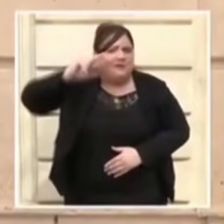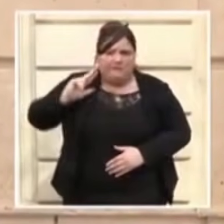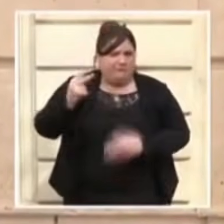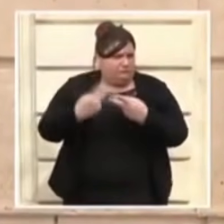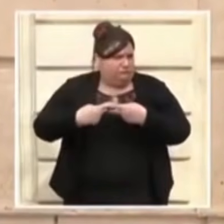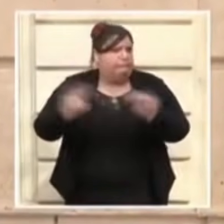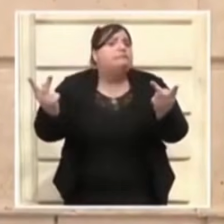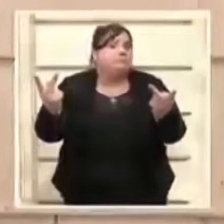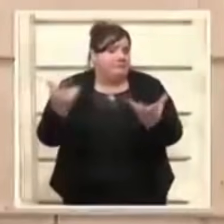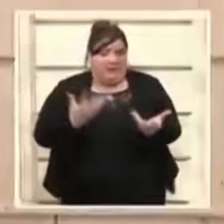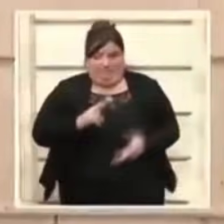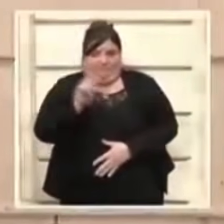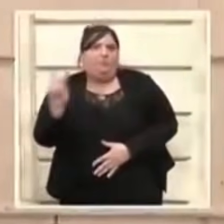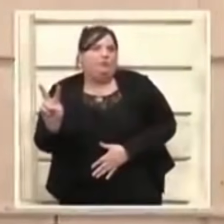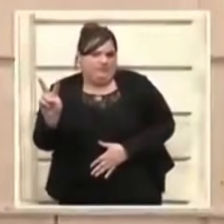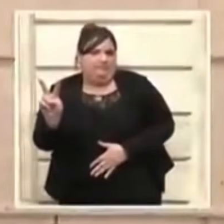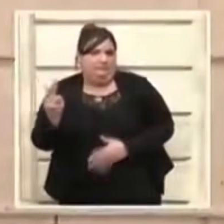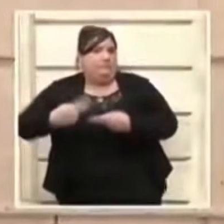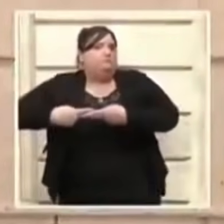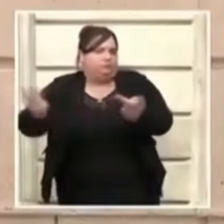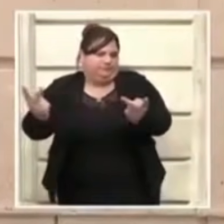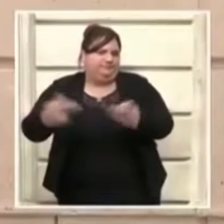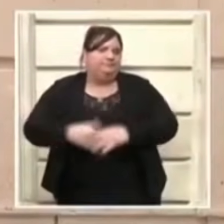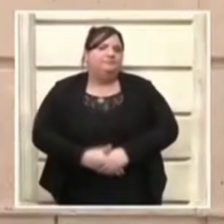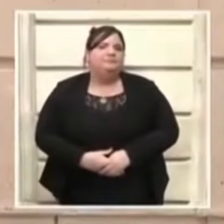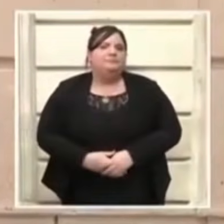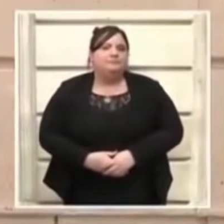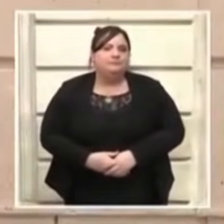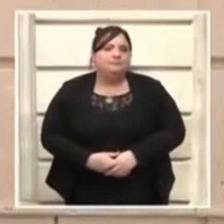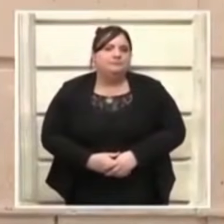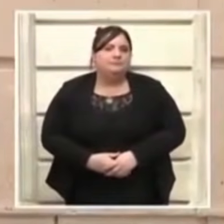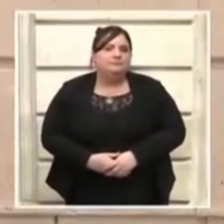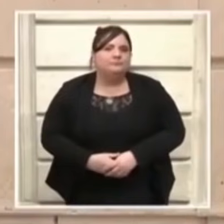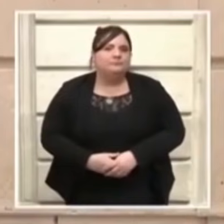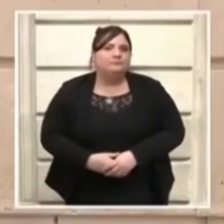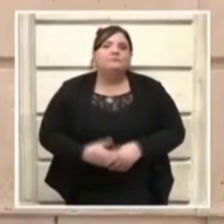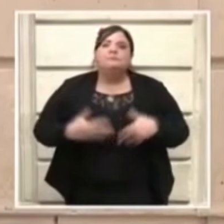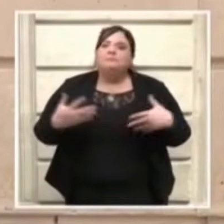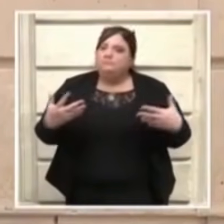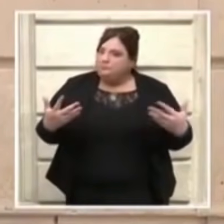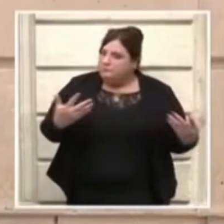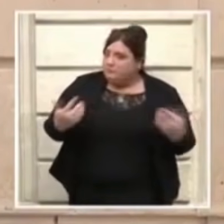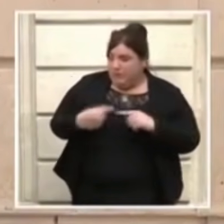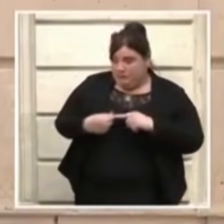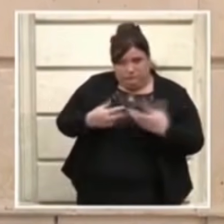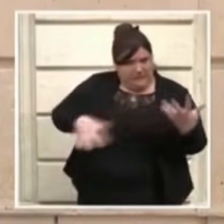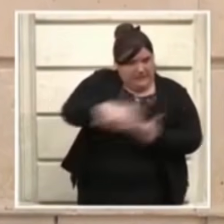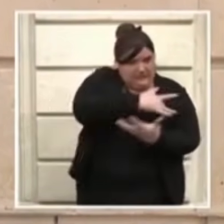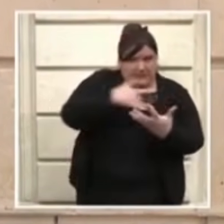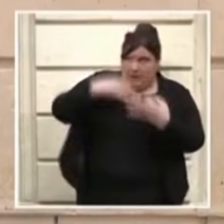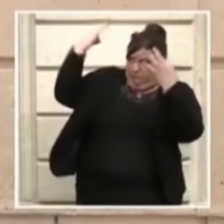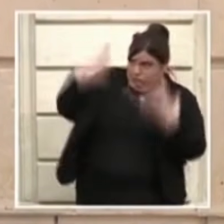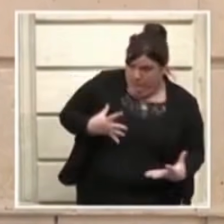ce vendredi plus précisément. Cette perspective d'un retour progressif à une vie plus normale